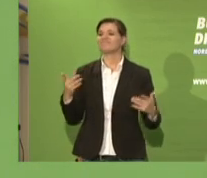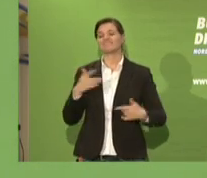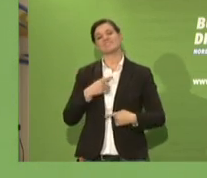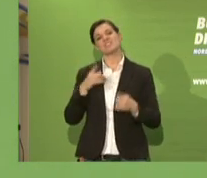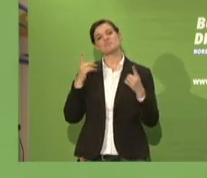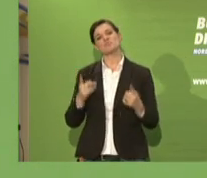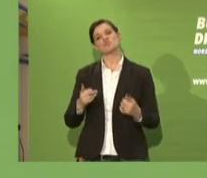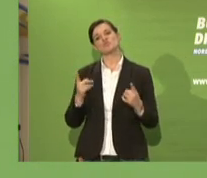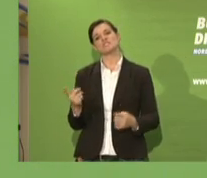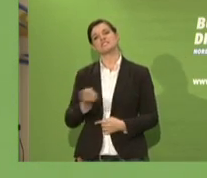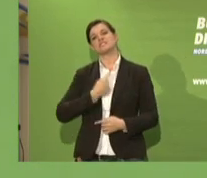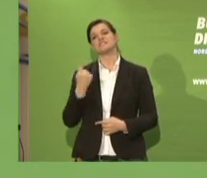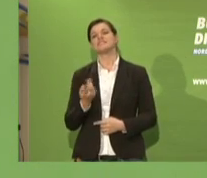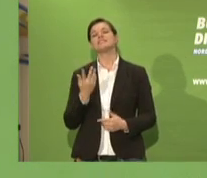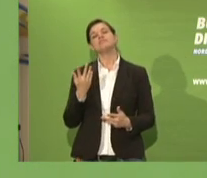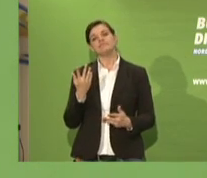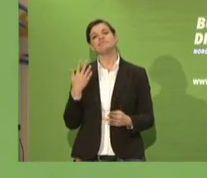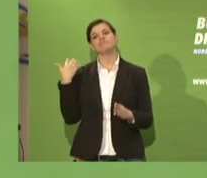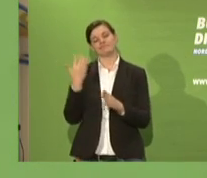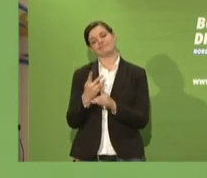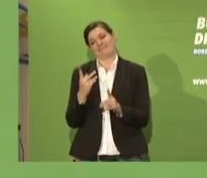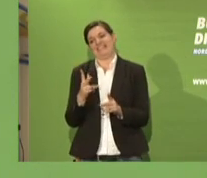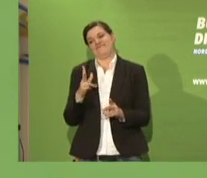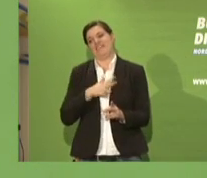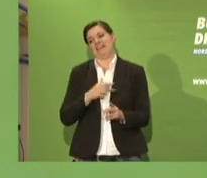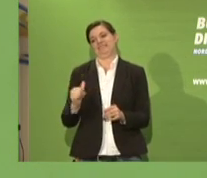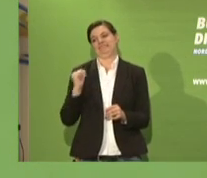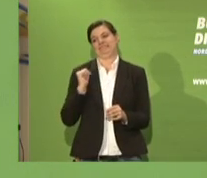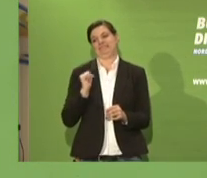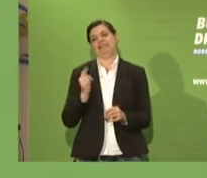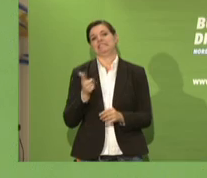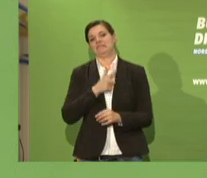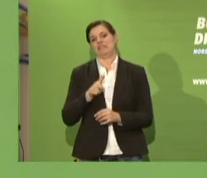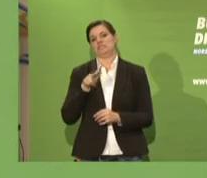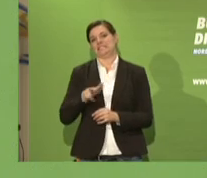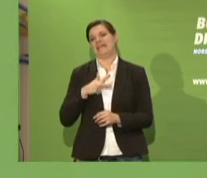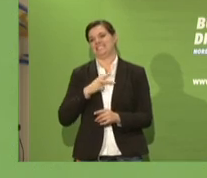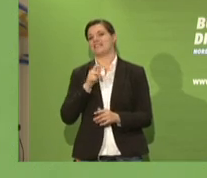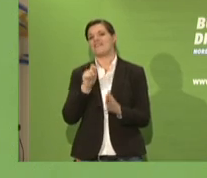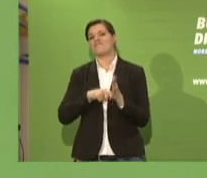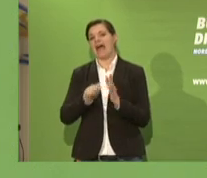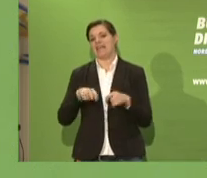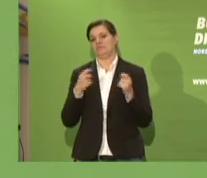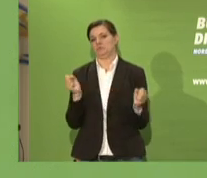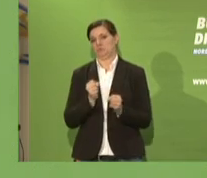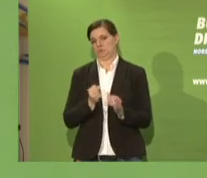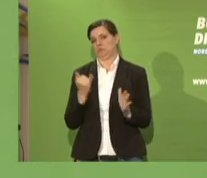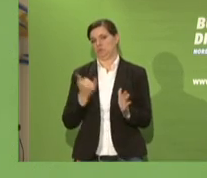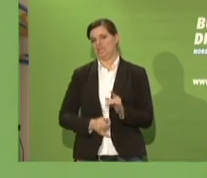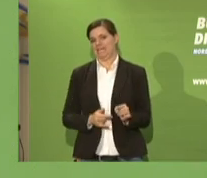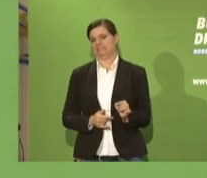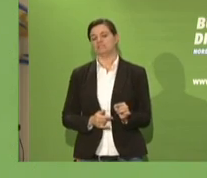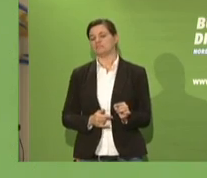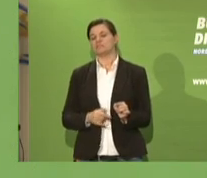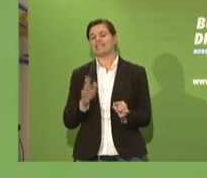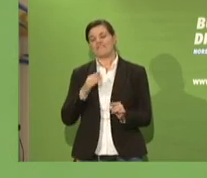Aufarbeitung unseres zugegebenermaßen enttäuschenden Wahlergebnisses von 2013, das sollten wir nicht verdrängen. Da waren wir